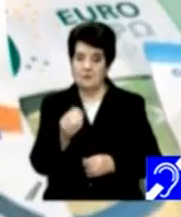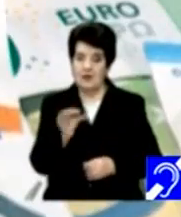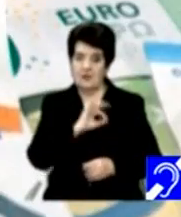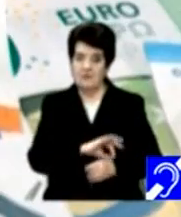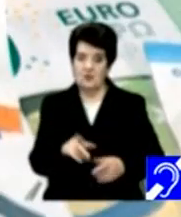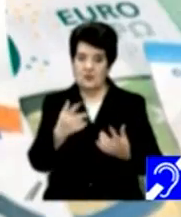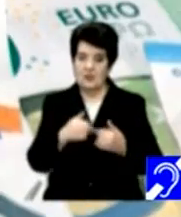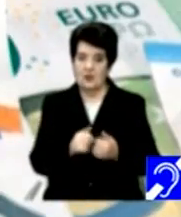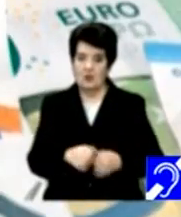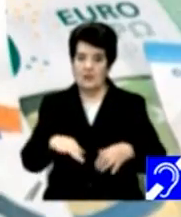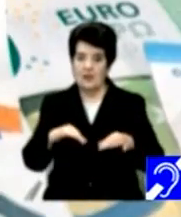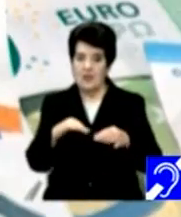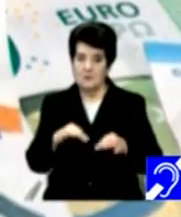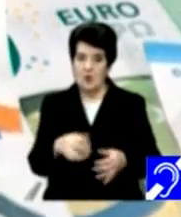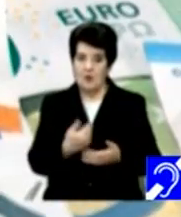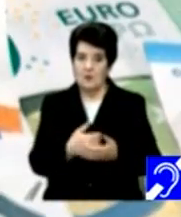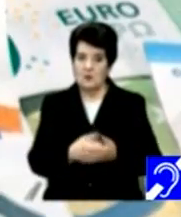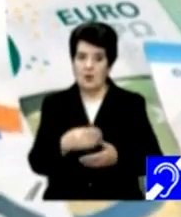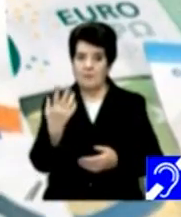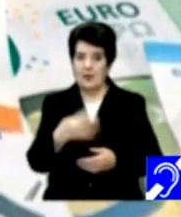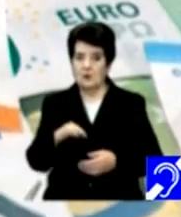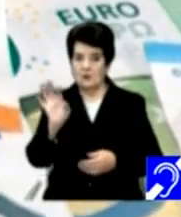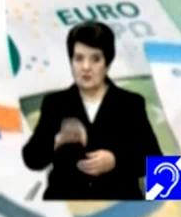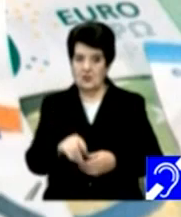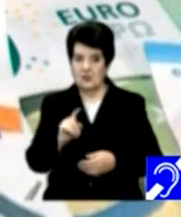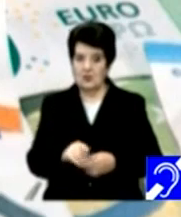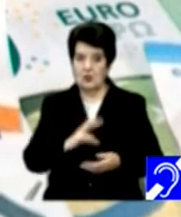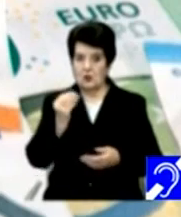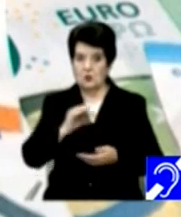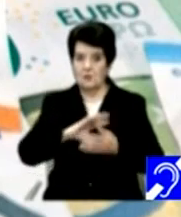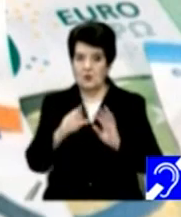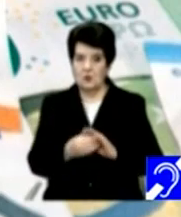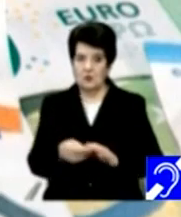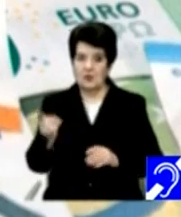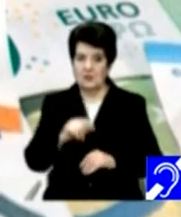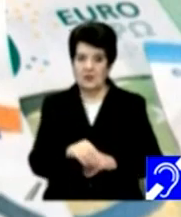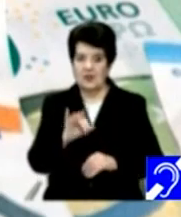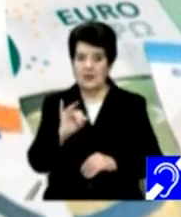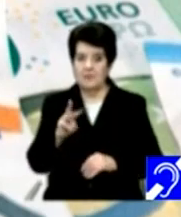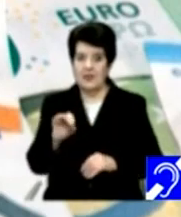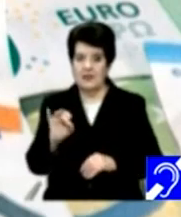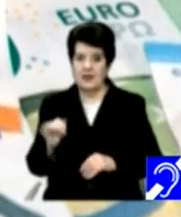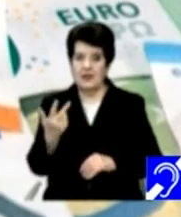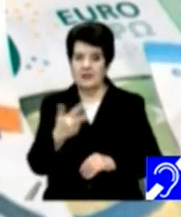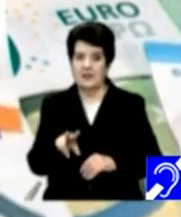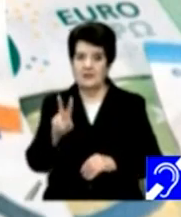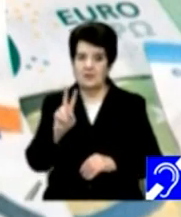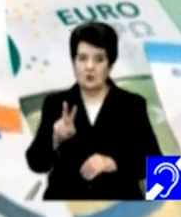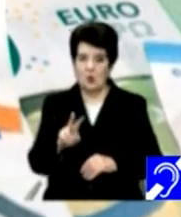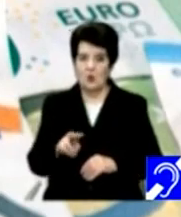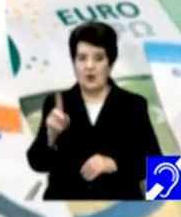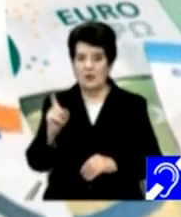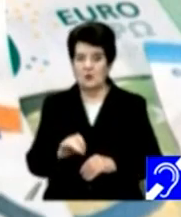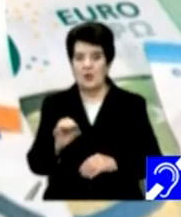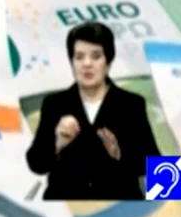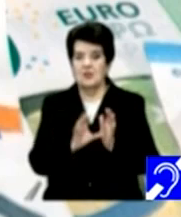beneficiat sectorul transporturilor, aproximativ 40% din suma totală, urmat de cel al IMM-urilor cu 32% și